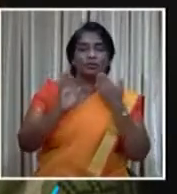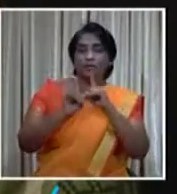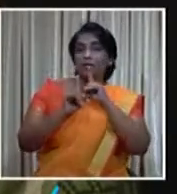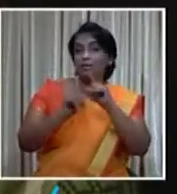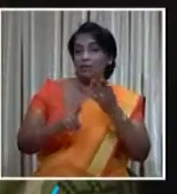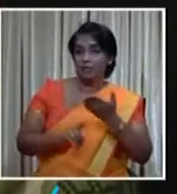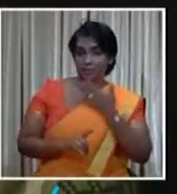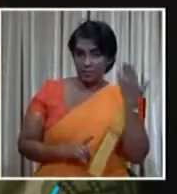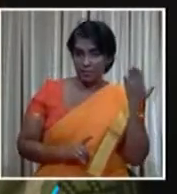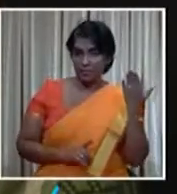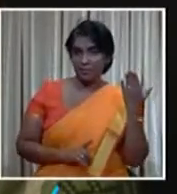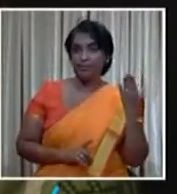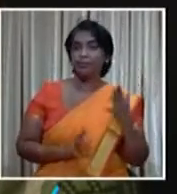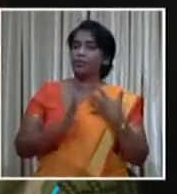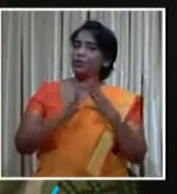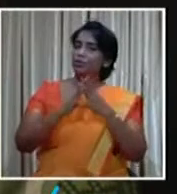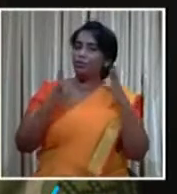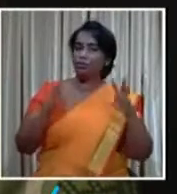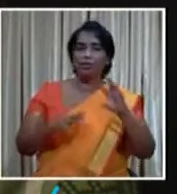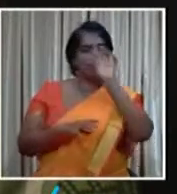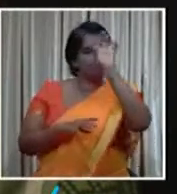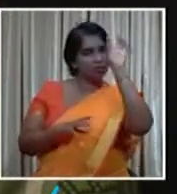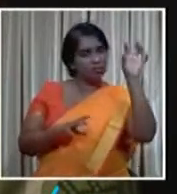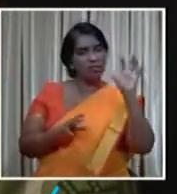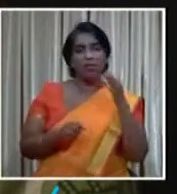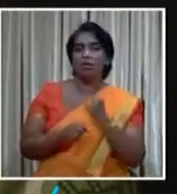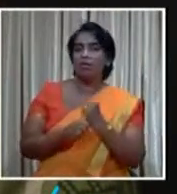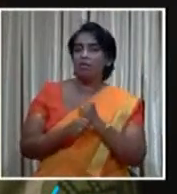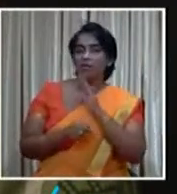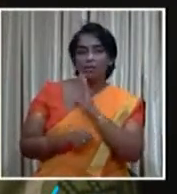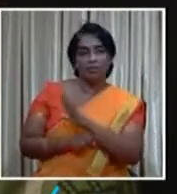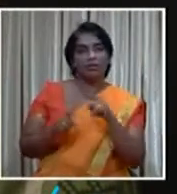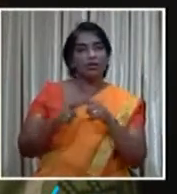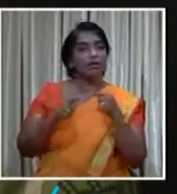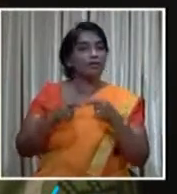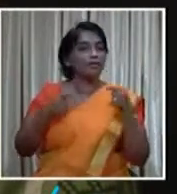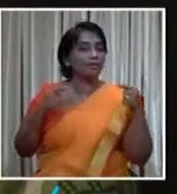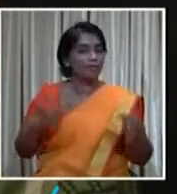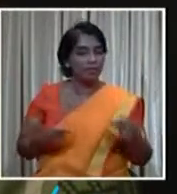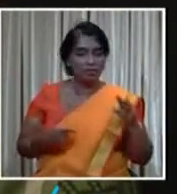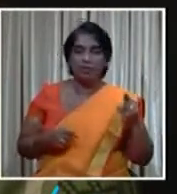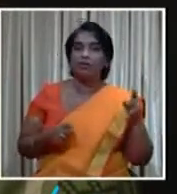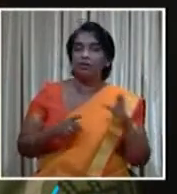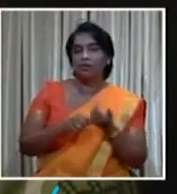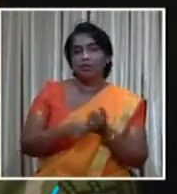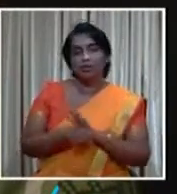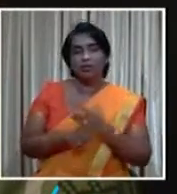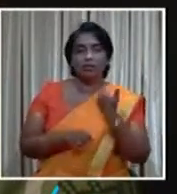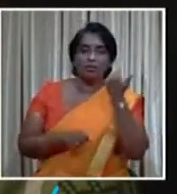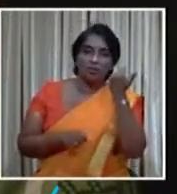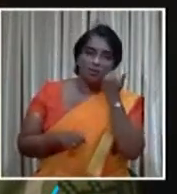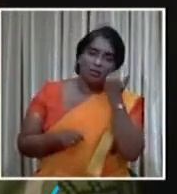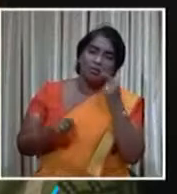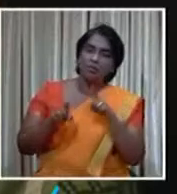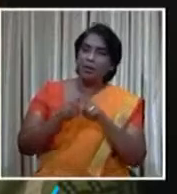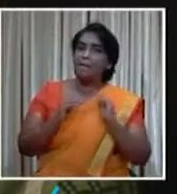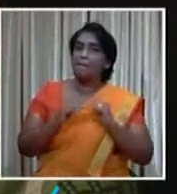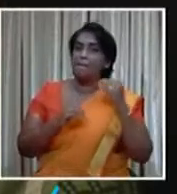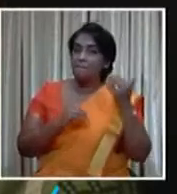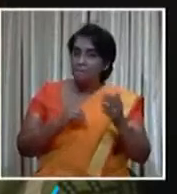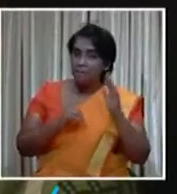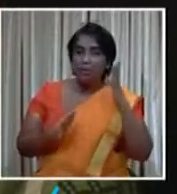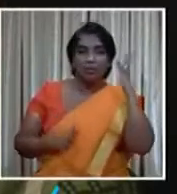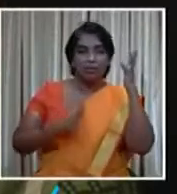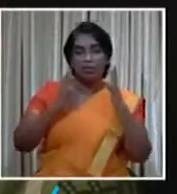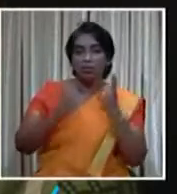දැක්විය හැකි. බොහෝ රාජ්‍යයන්හි ආණ්ඩු පක්ෂයට මෙන්ම විපක්ෂයටද කොවිඩ් 19 වසංගතයෙන් පසු ගොඩනගන